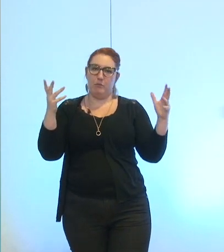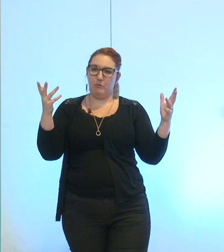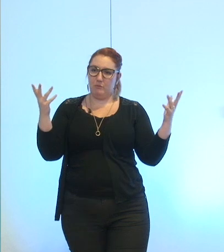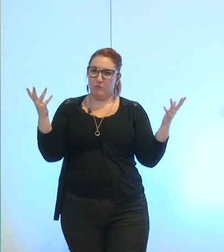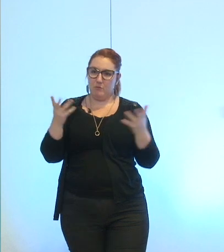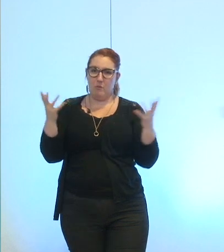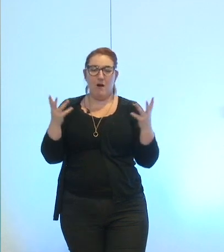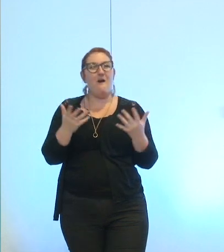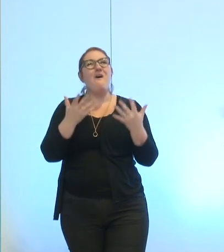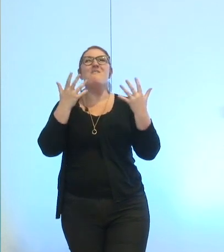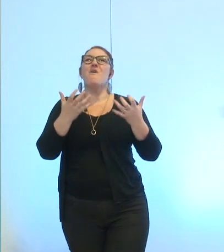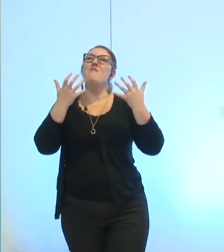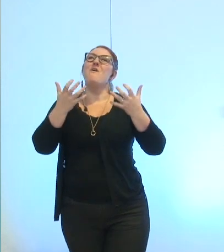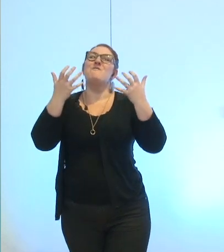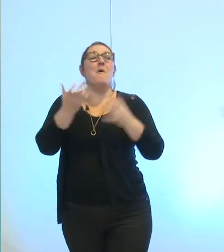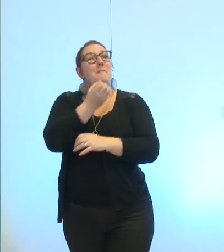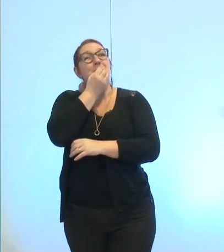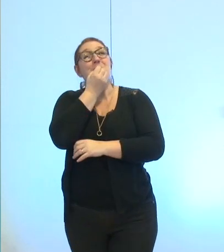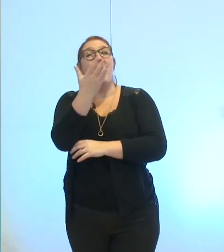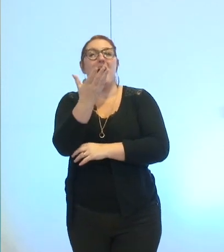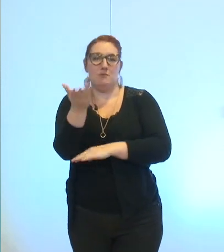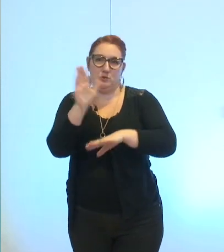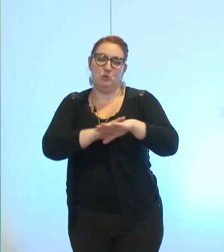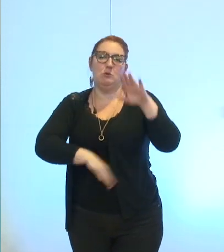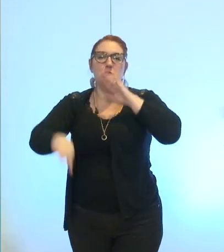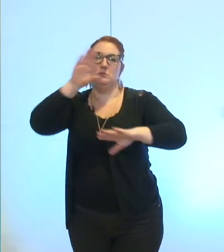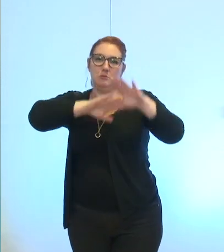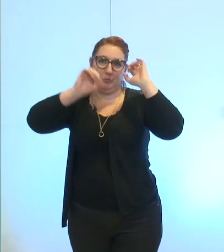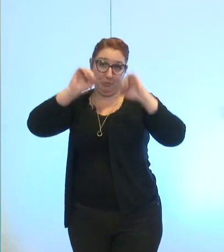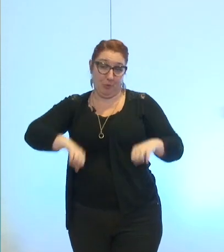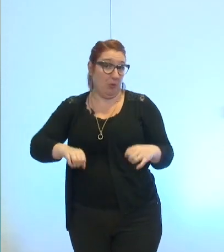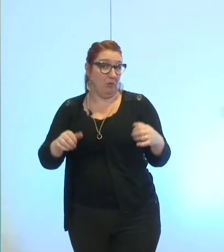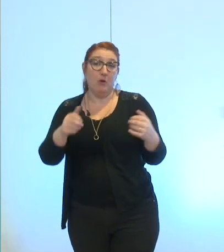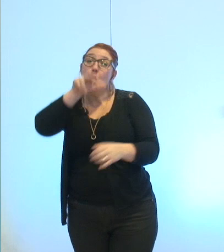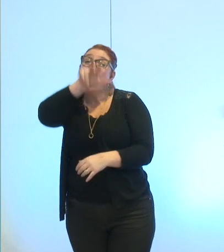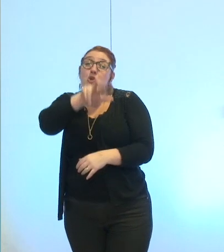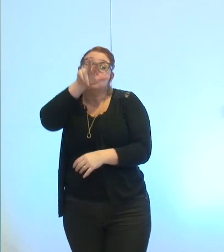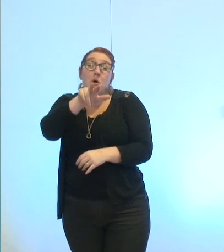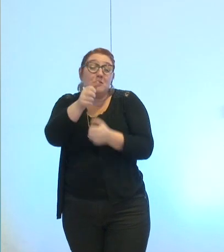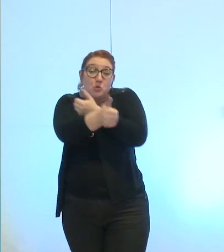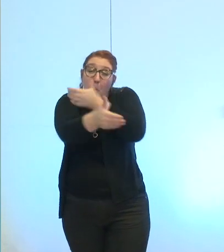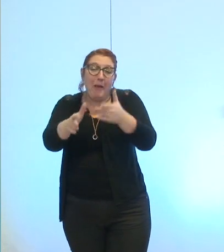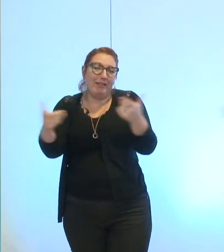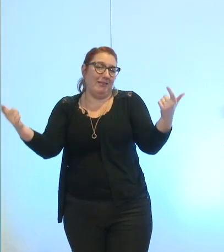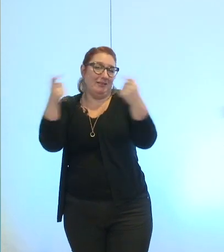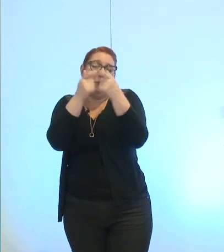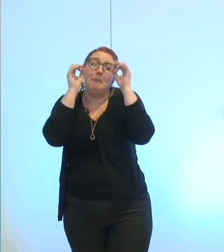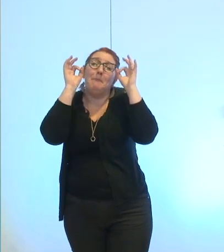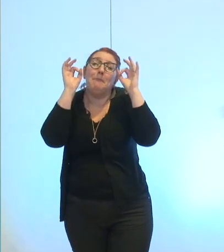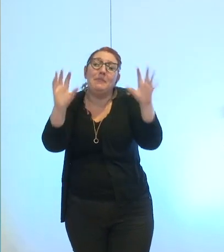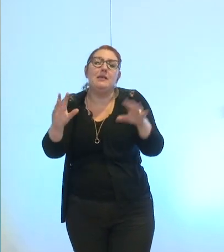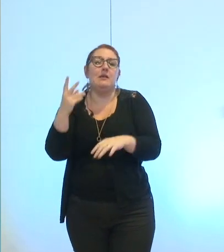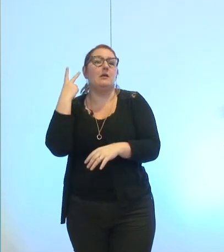bonnes intentions si l'état d' où il s'applique c'est bien celui du logement et du et de votre projet du